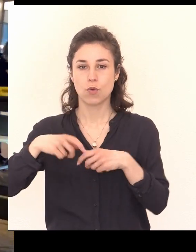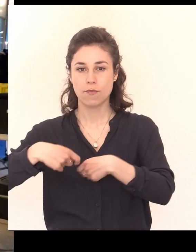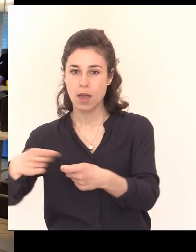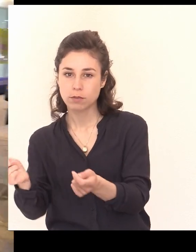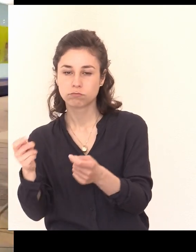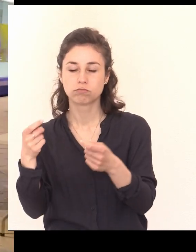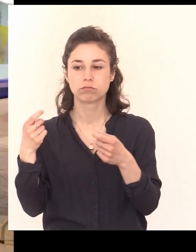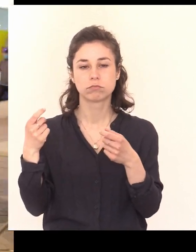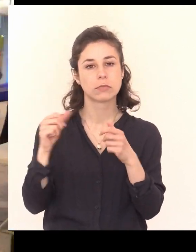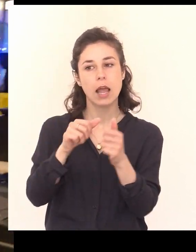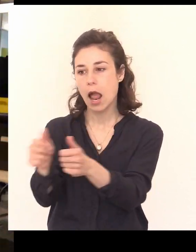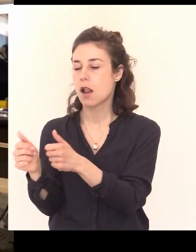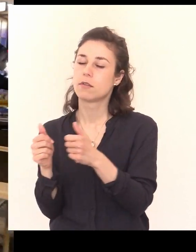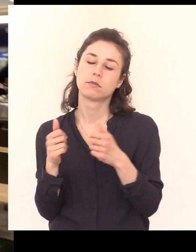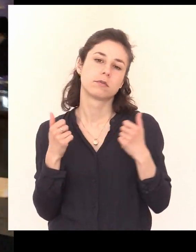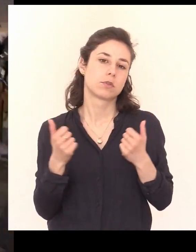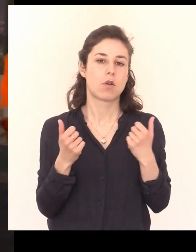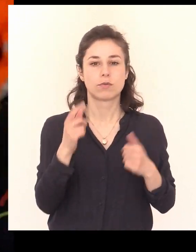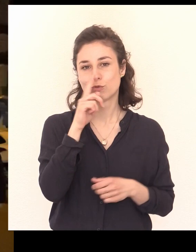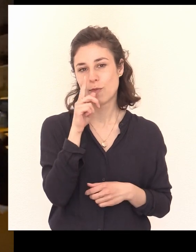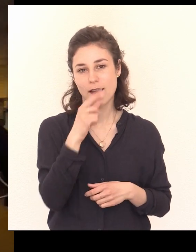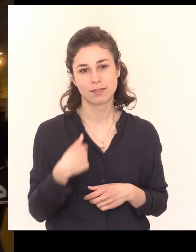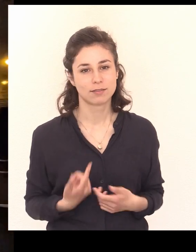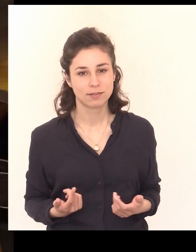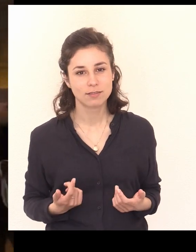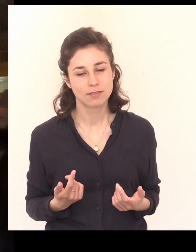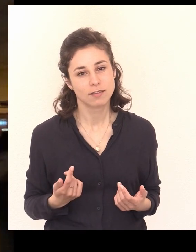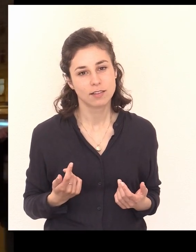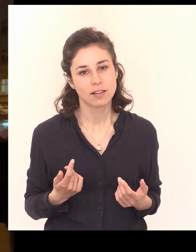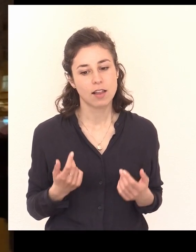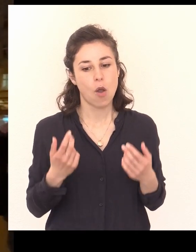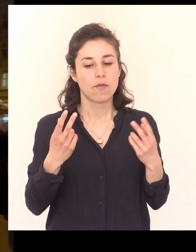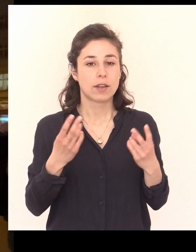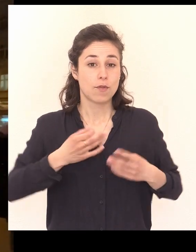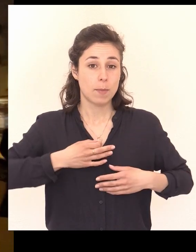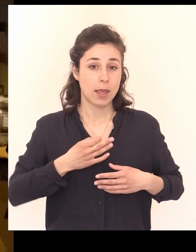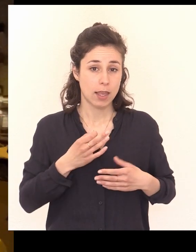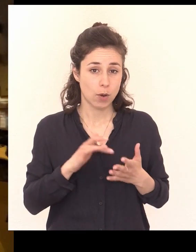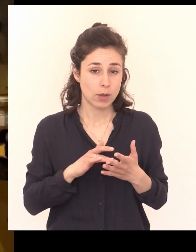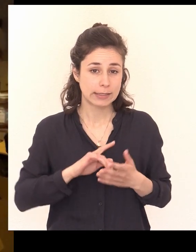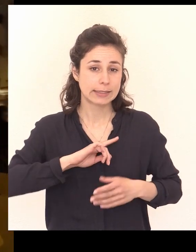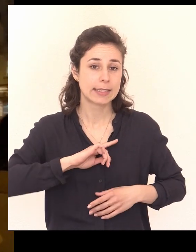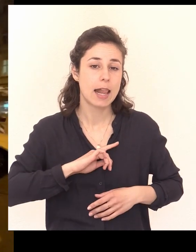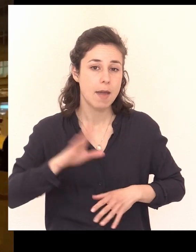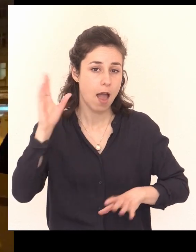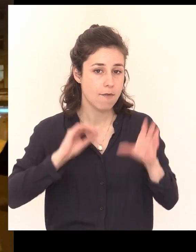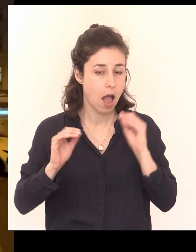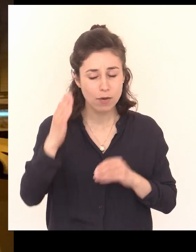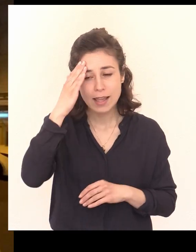jede Menge Spaß, die Leute zu helfen. Und von meinem Aspekt her gesehen ist ja auch das Wichtige, weil ich die Eigenerfahrung von der